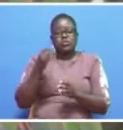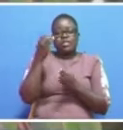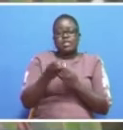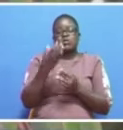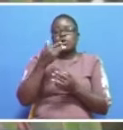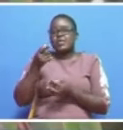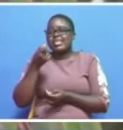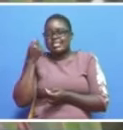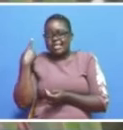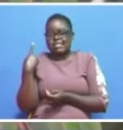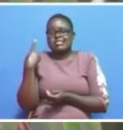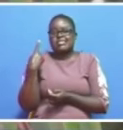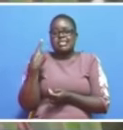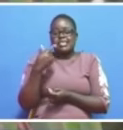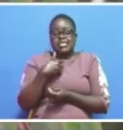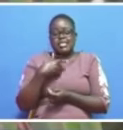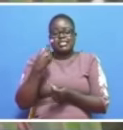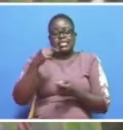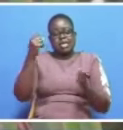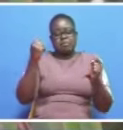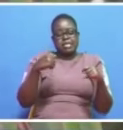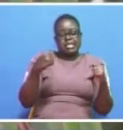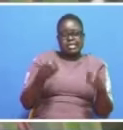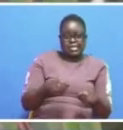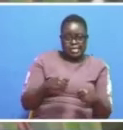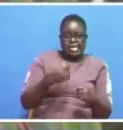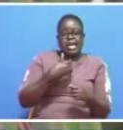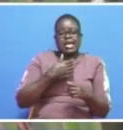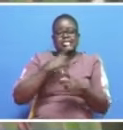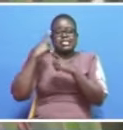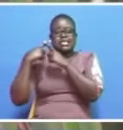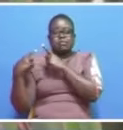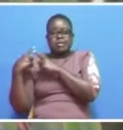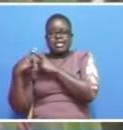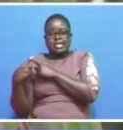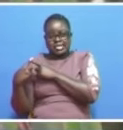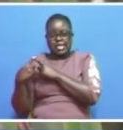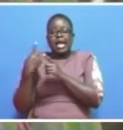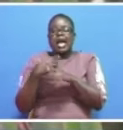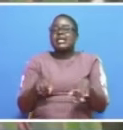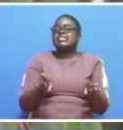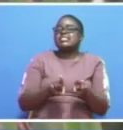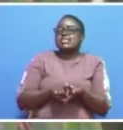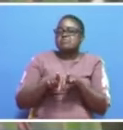ituisi ena capacity, ena experience na ni